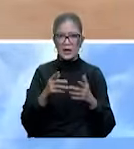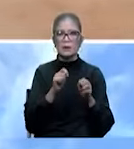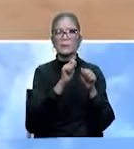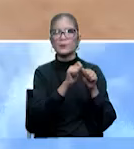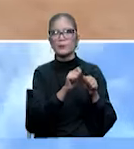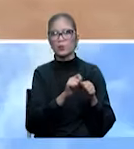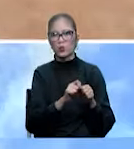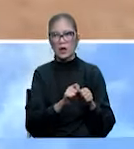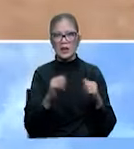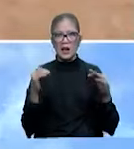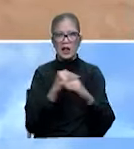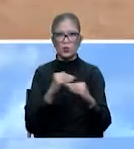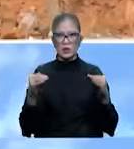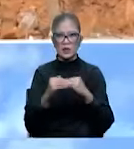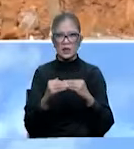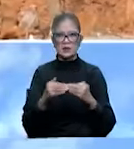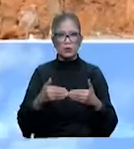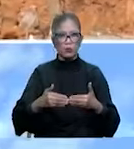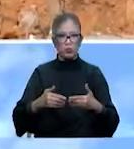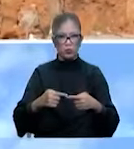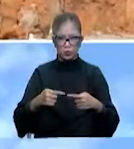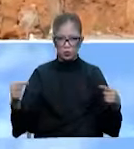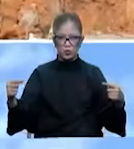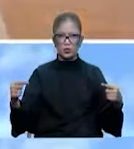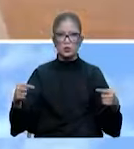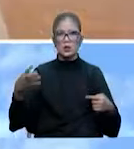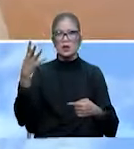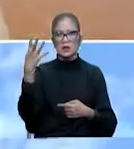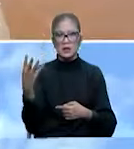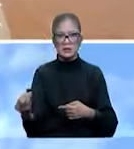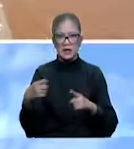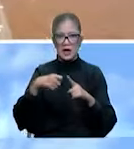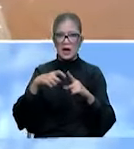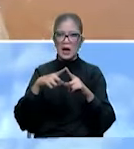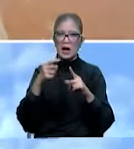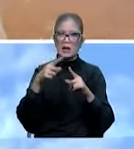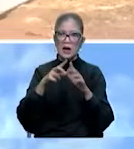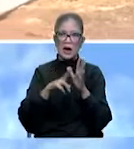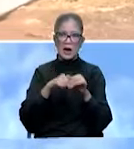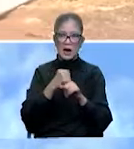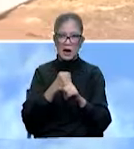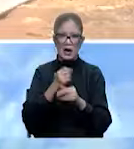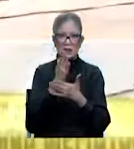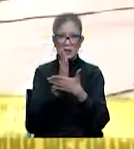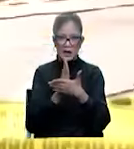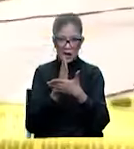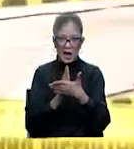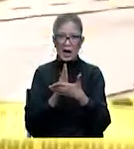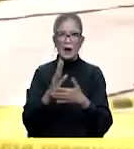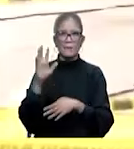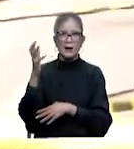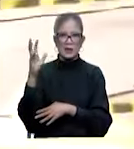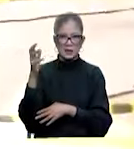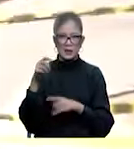terputusnya arus lalu lintas antara Desa Karangtengah, Tangerang dengan Parung Panjang, Bogor. Memang ini merupakan